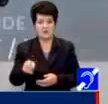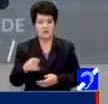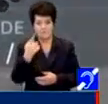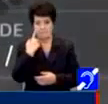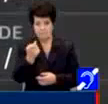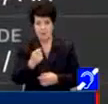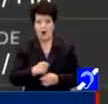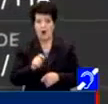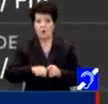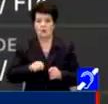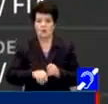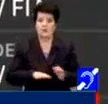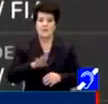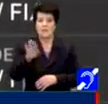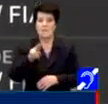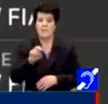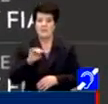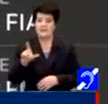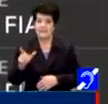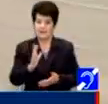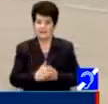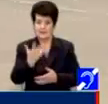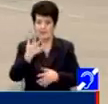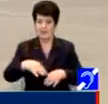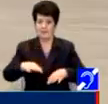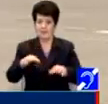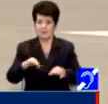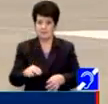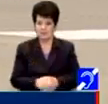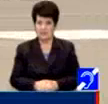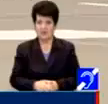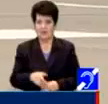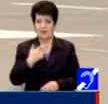reproșează controlorului de zbor că pe pistă se află 3 vehicule.